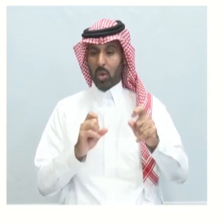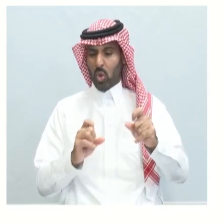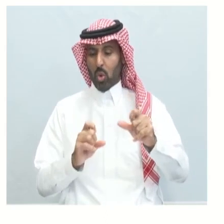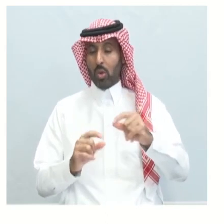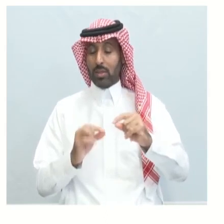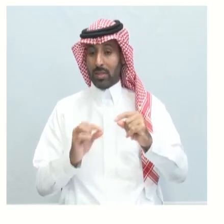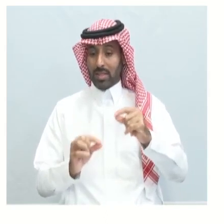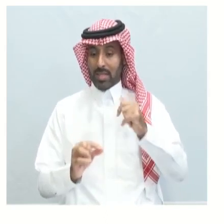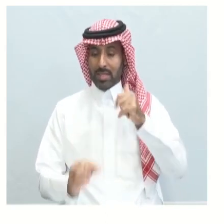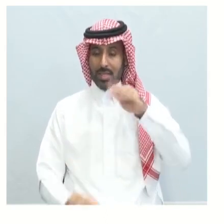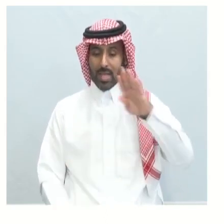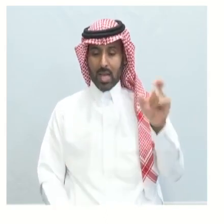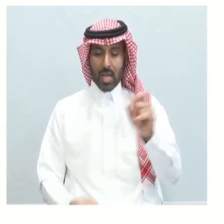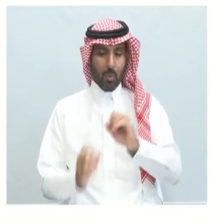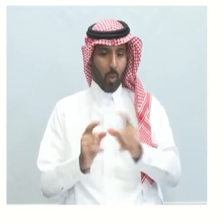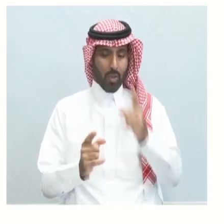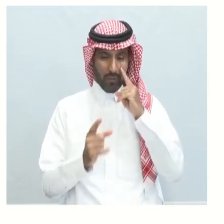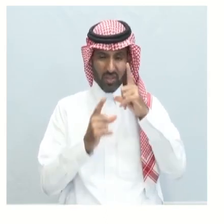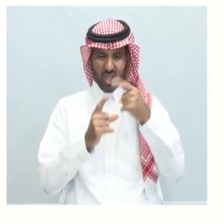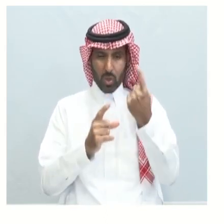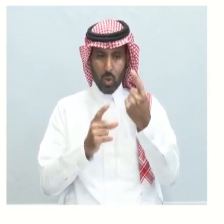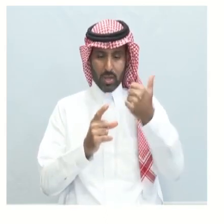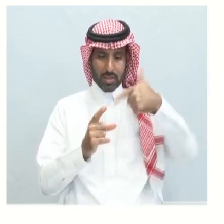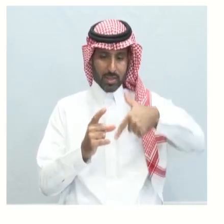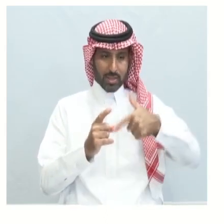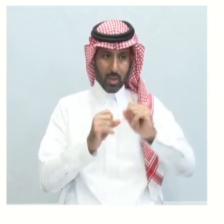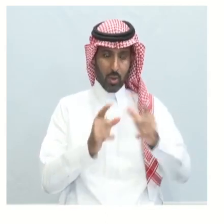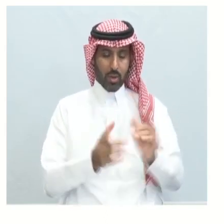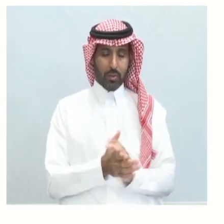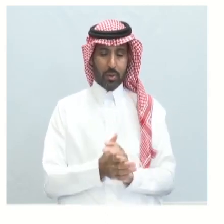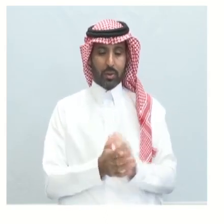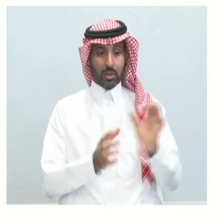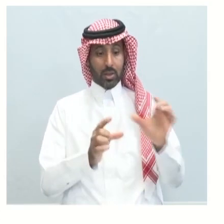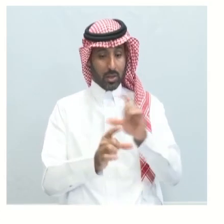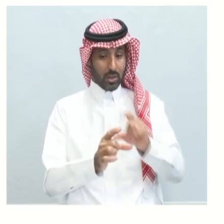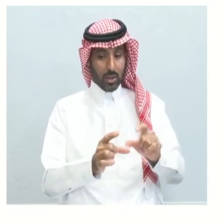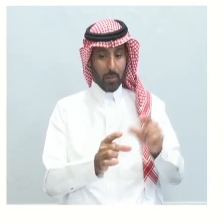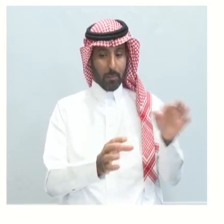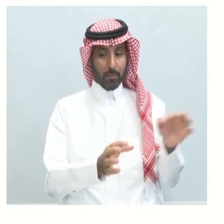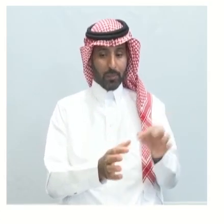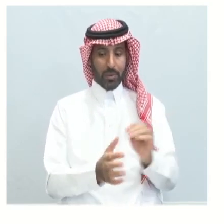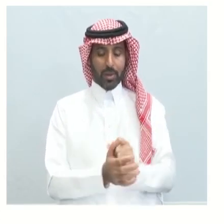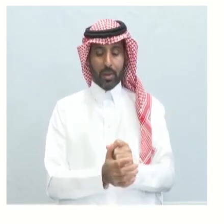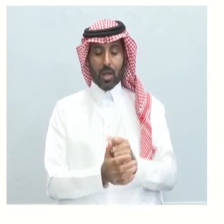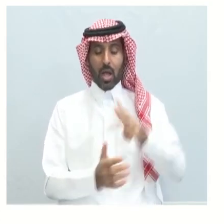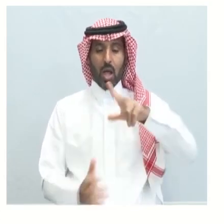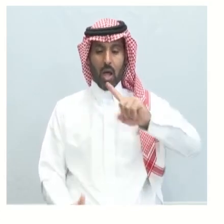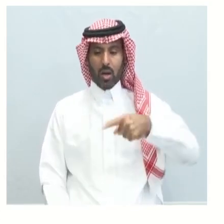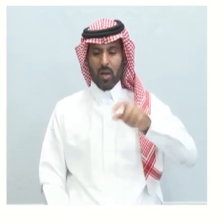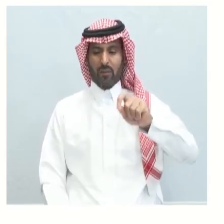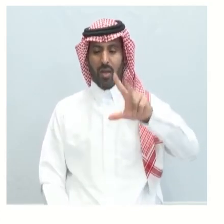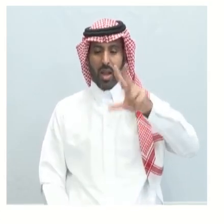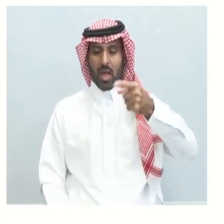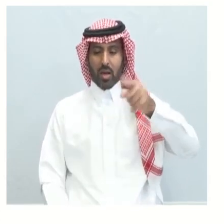كما هو واضح معنا في الشكل واحد س ونلاحظ هنا تحديدا منطقه الرف